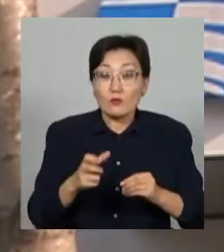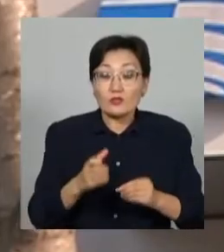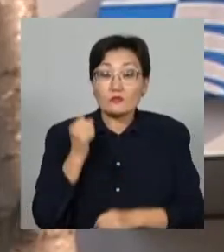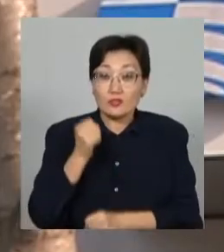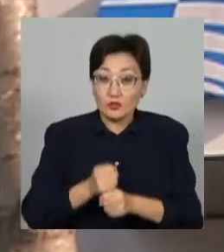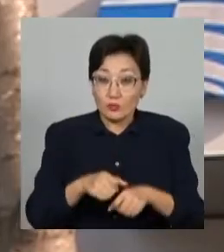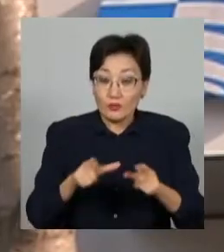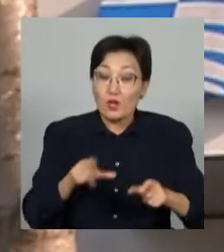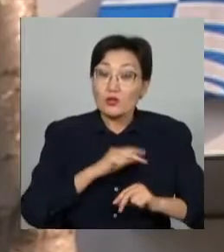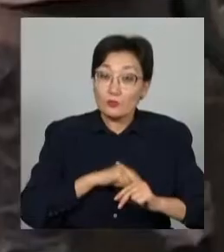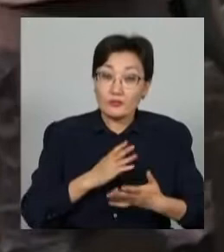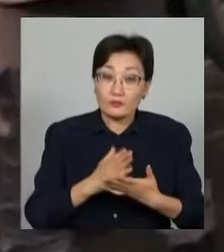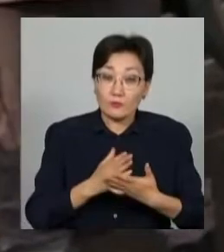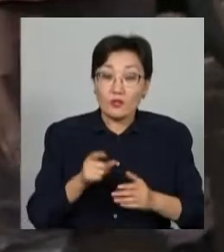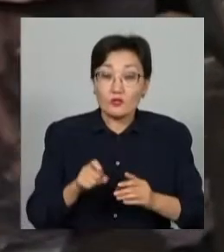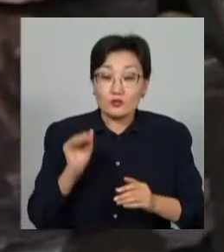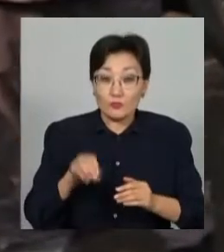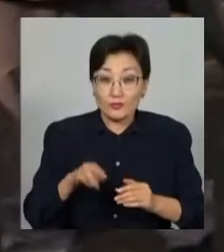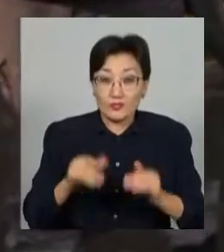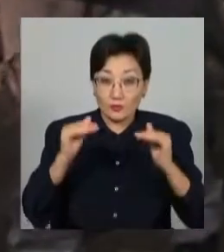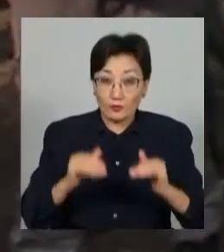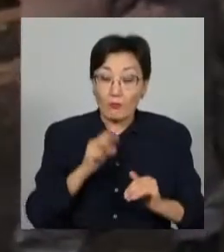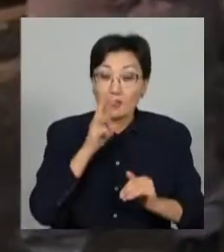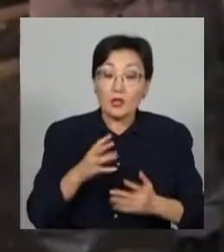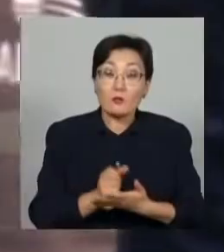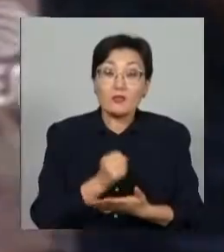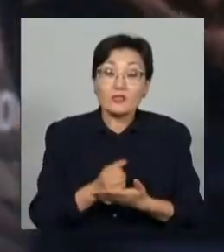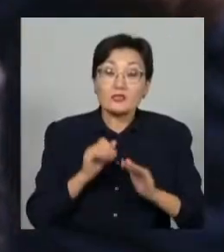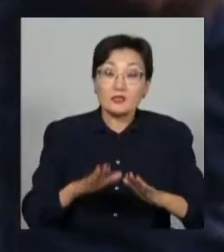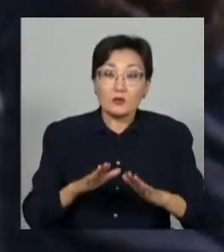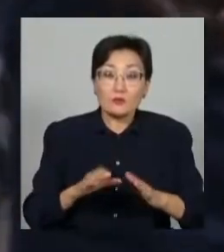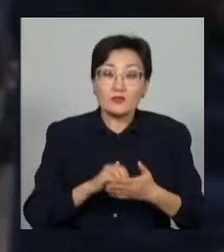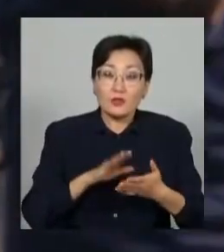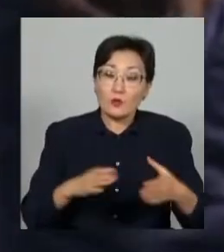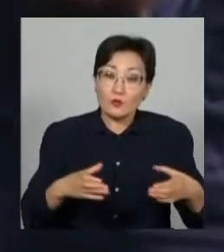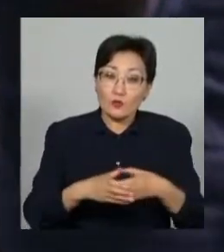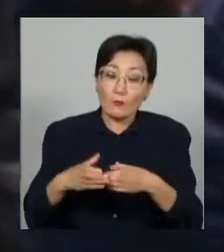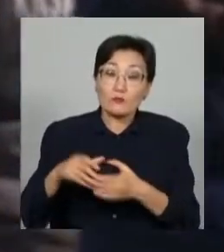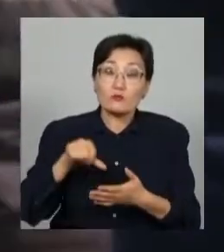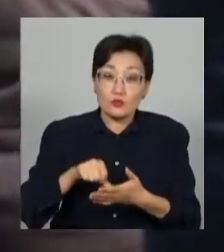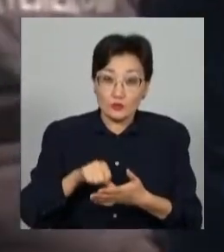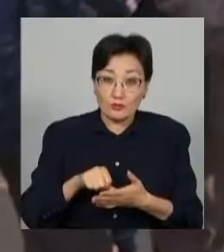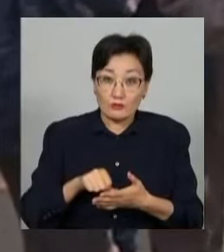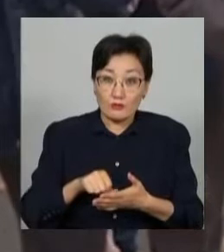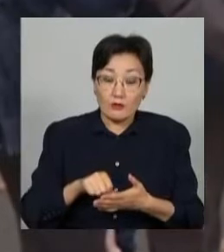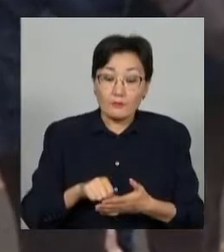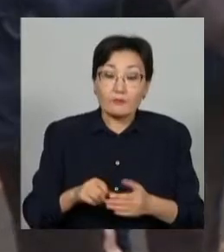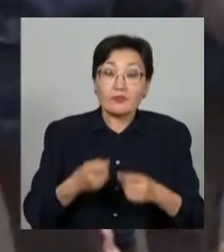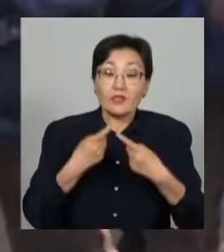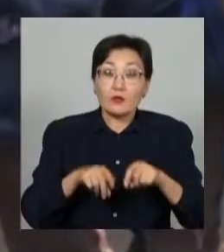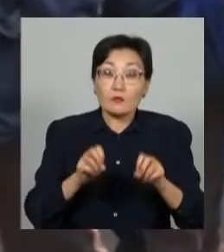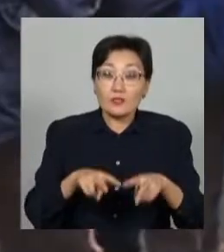2300-ге тарта қызметкер жұмыс істейді. Ал 100 мың теңгеден төмен жалақы алатындар тек белгілі бір топ мүшелері ғана дейді жауаптылар.